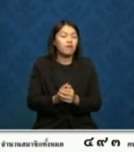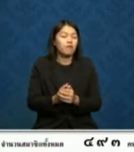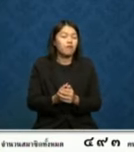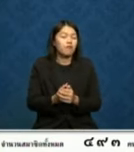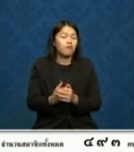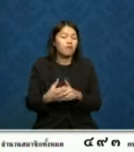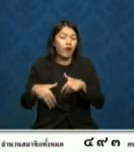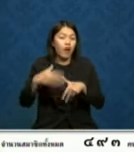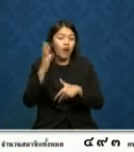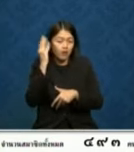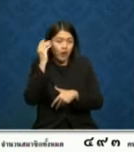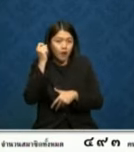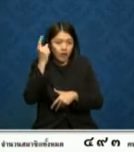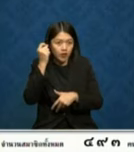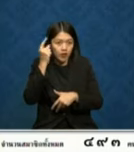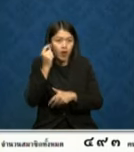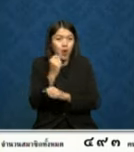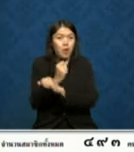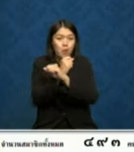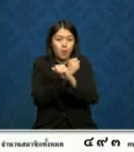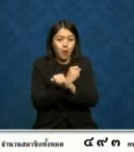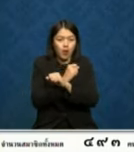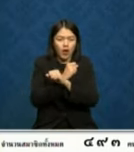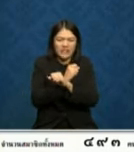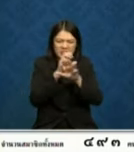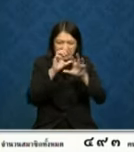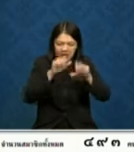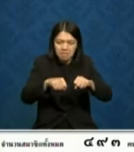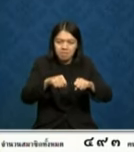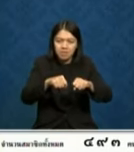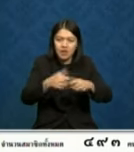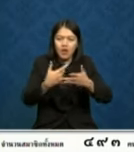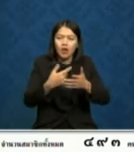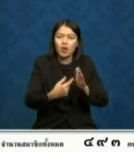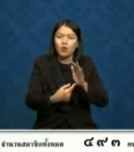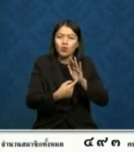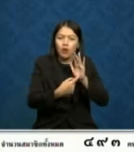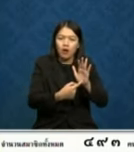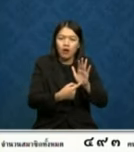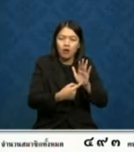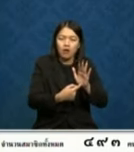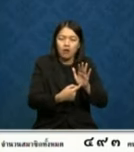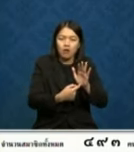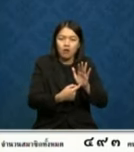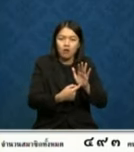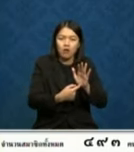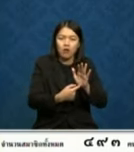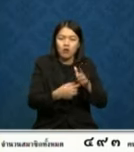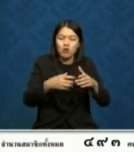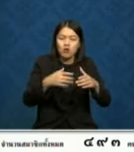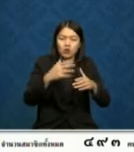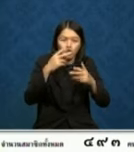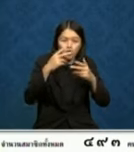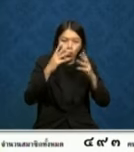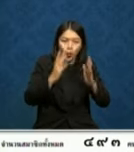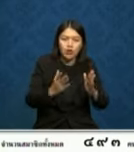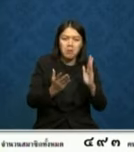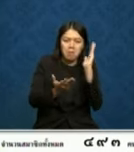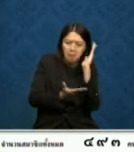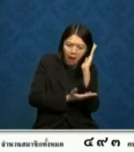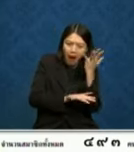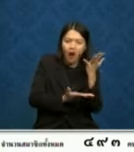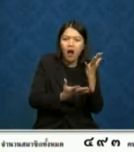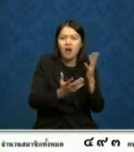ทั่วๆไปก็คือเรื่องของการป้องกันปับปรามเ่อการเ่อจับกุมดำเนิน